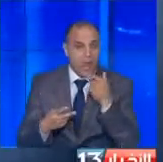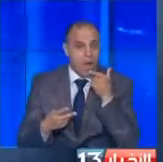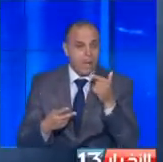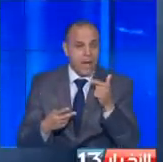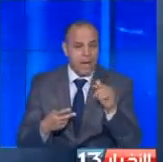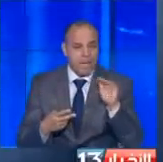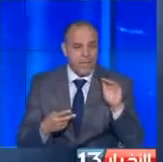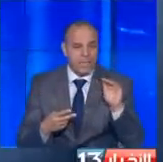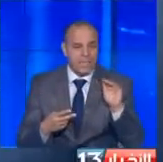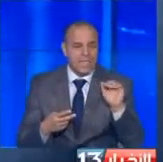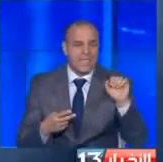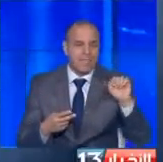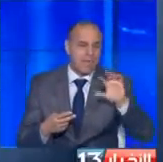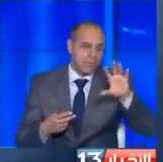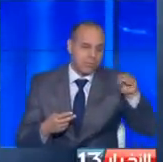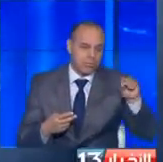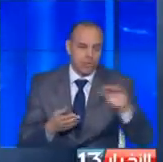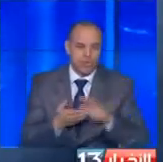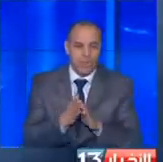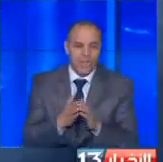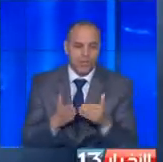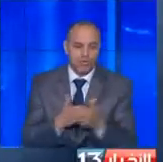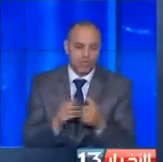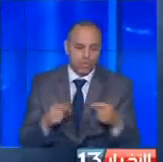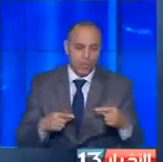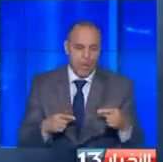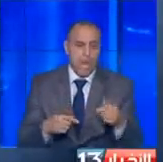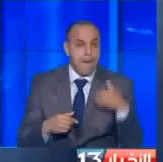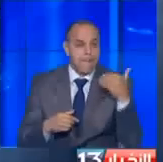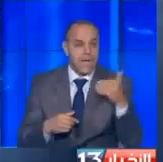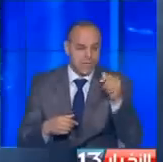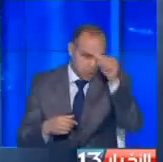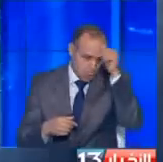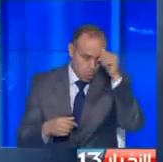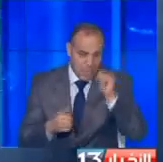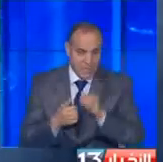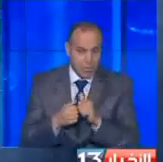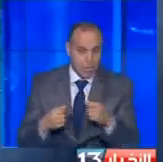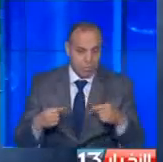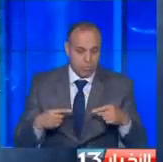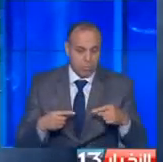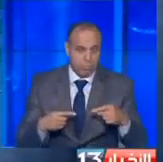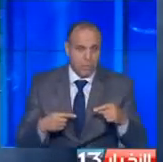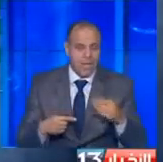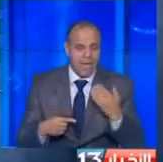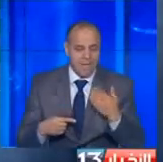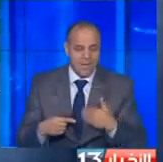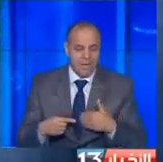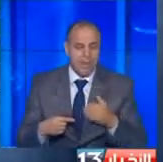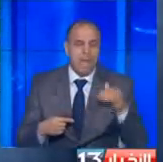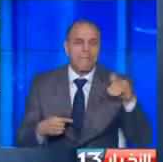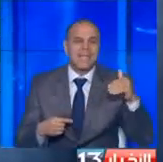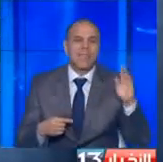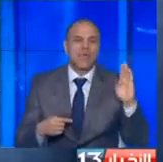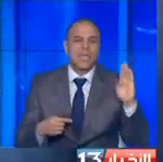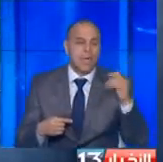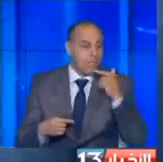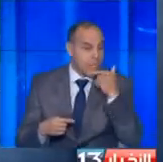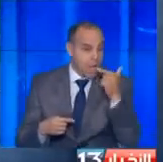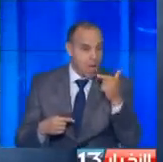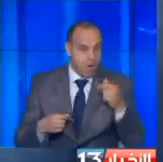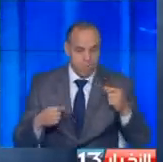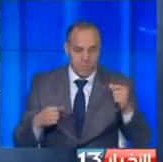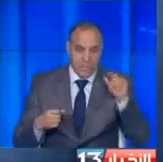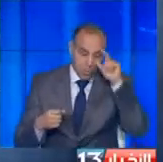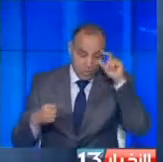فيحل مستقبل سليمان ضيفا على جمعية جربة، وتواجه جندوبة الرياضية الملعب الإفريقي بمنزل البرجيبة، ويباري